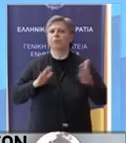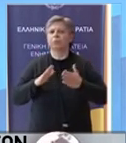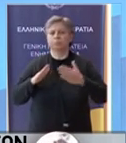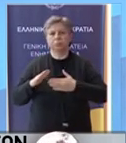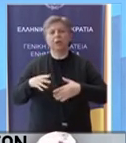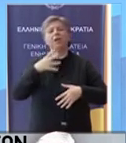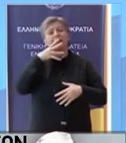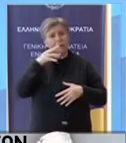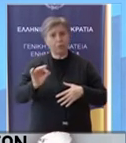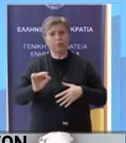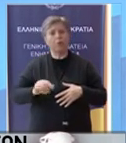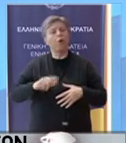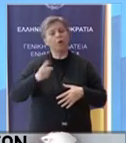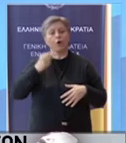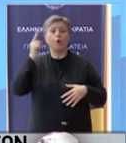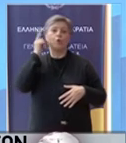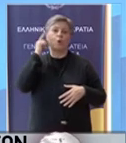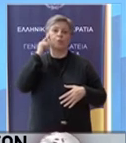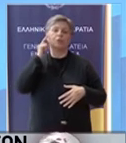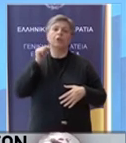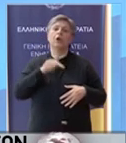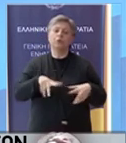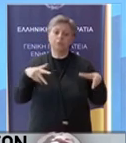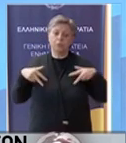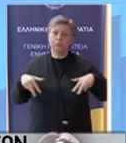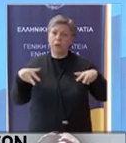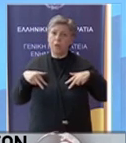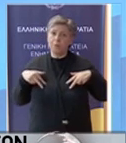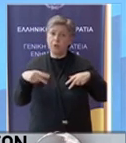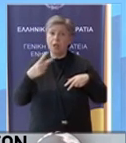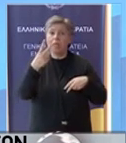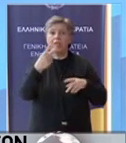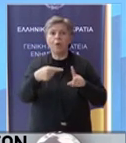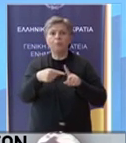Με αυτή την έννοια νομίζω ότι το συγκεκριμένο σχήμα απολύτως